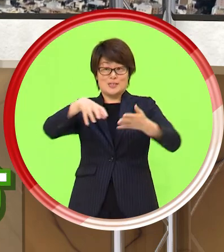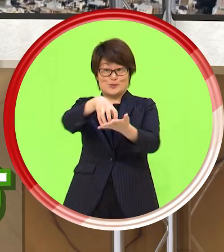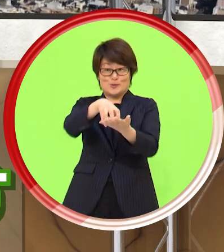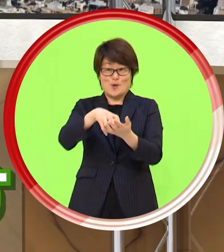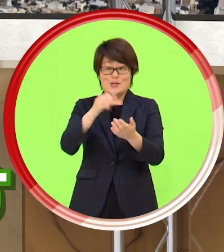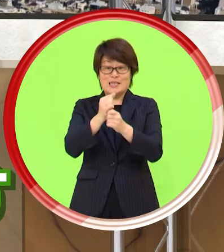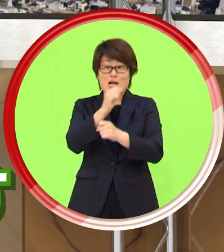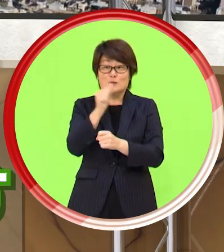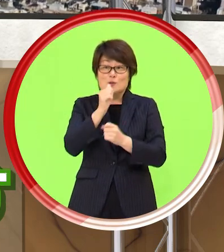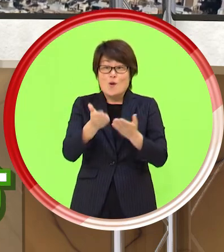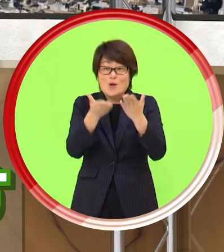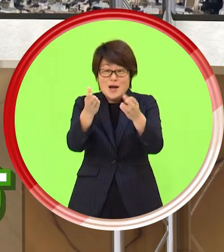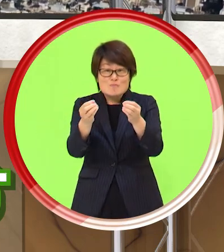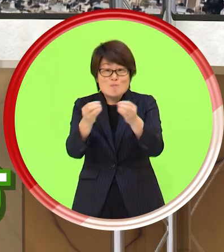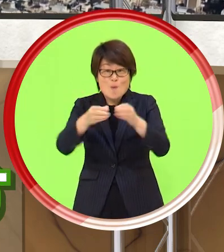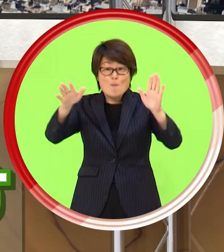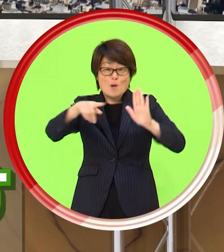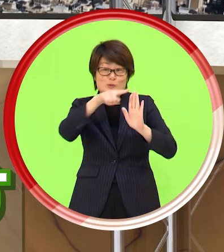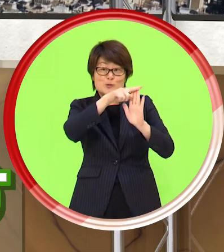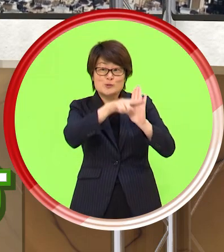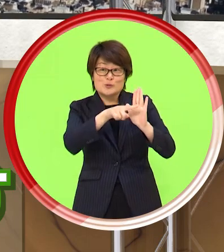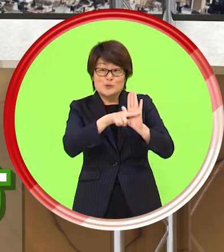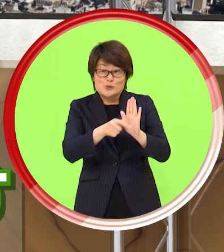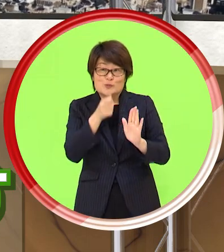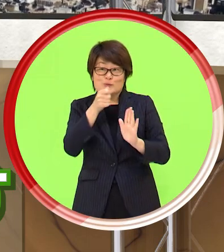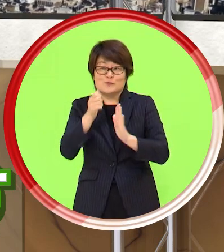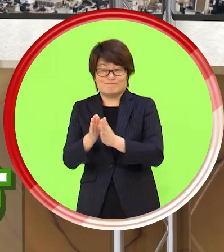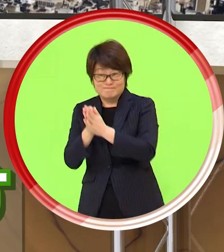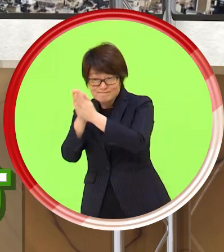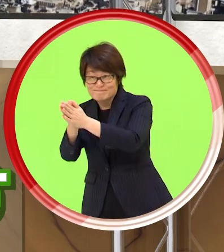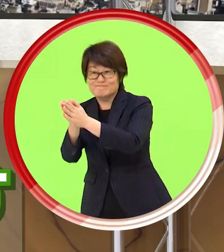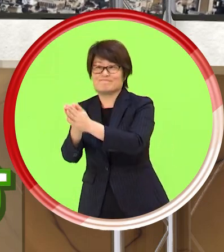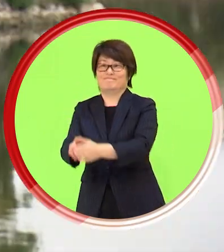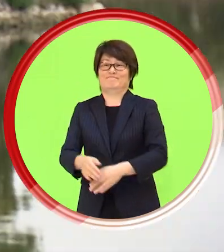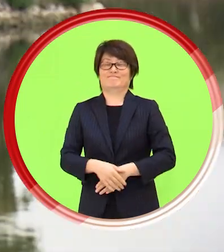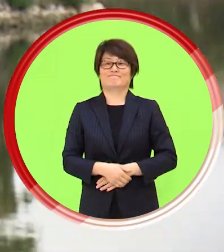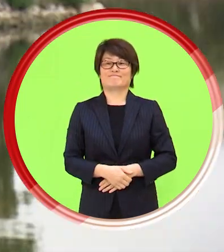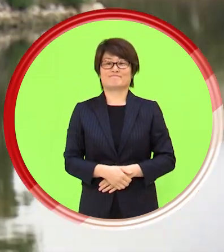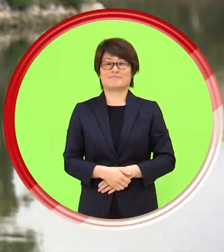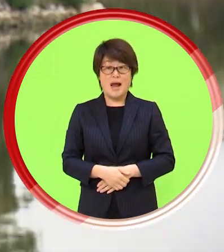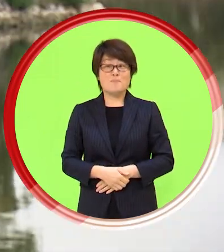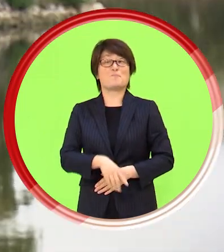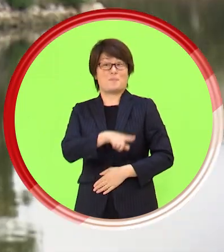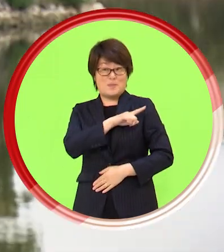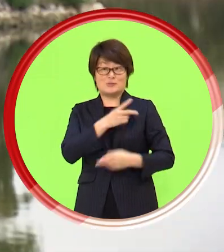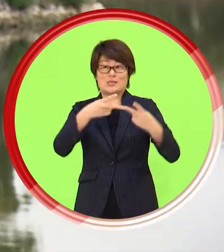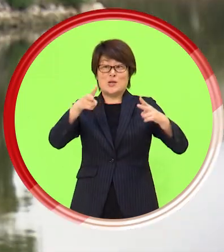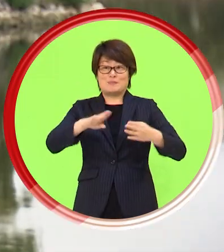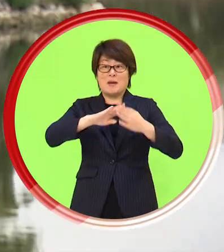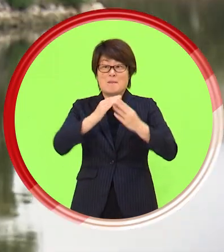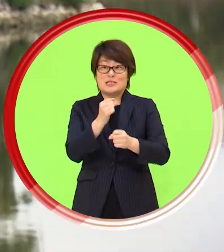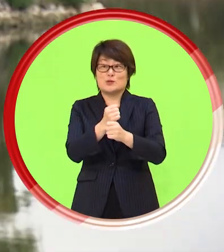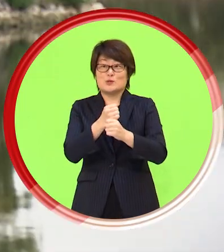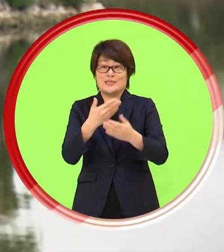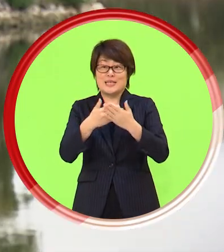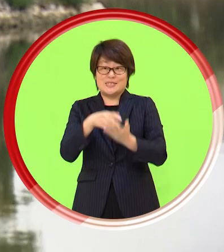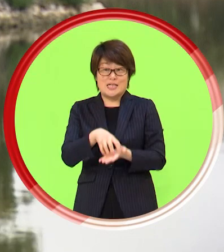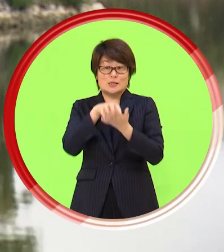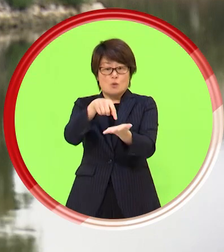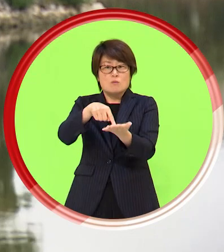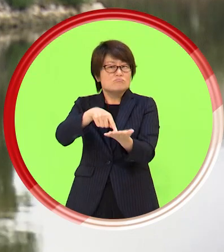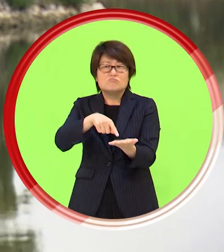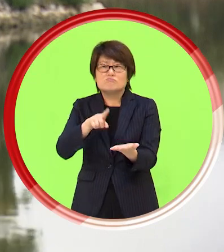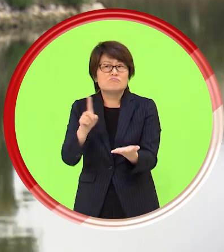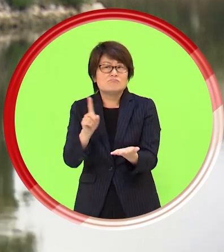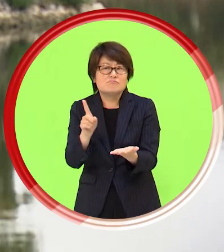品の紹介と合わせて応募要領などをリポートしてもらいます。 はい、まずは広島まちづくりデザイ